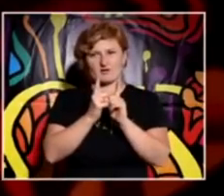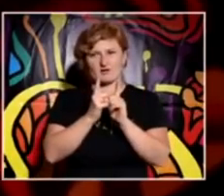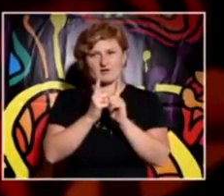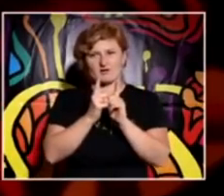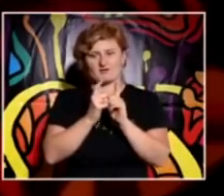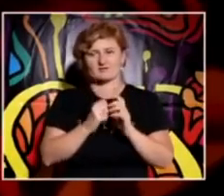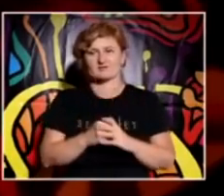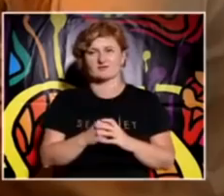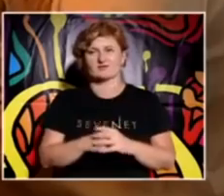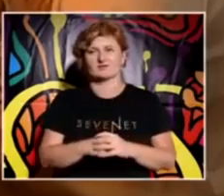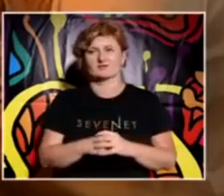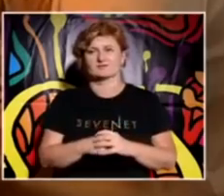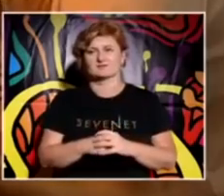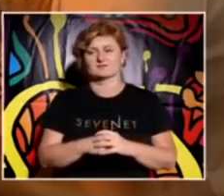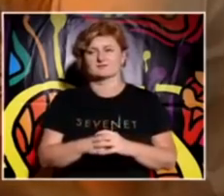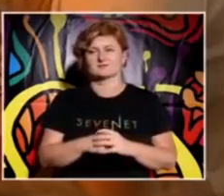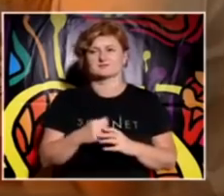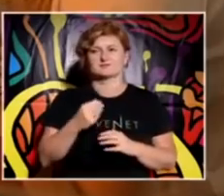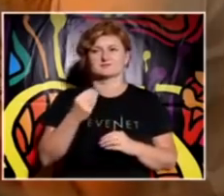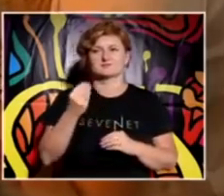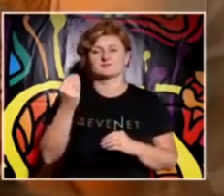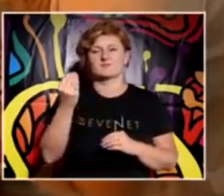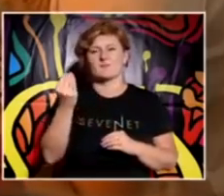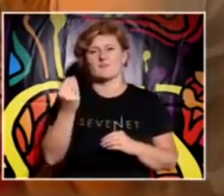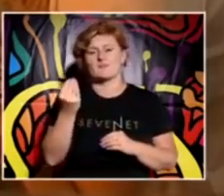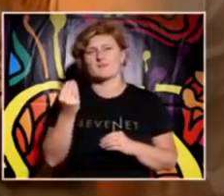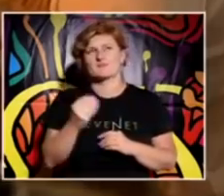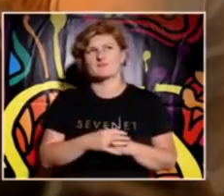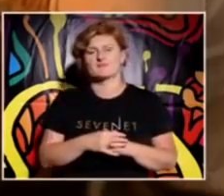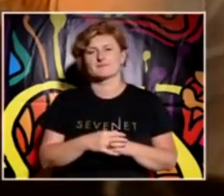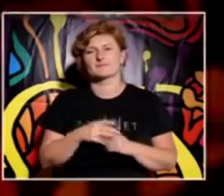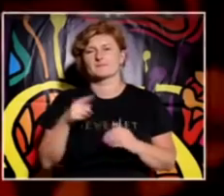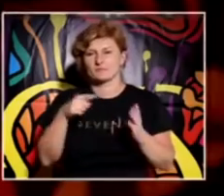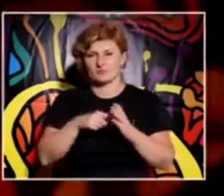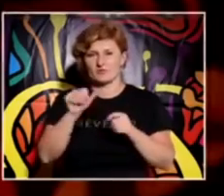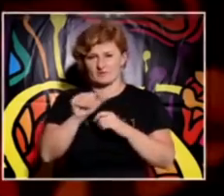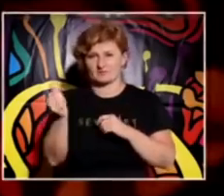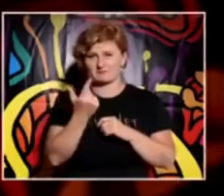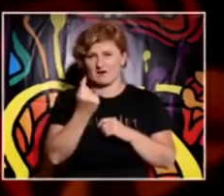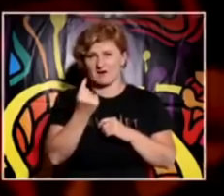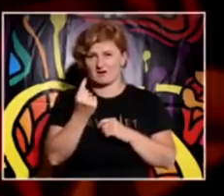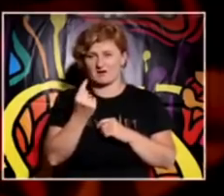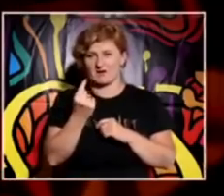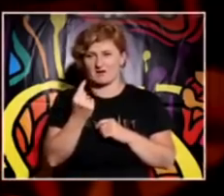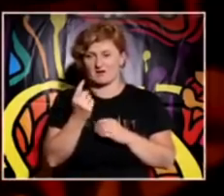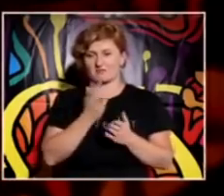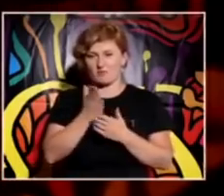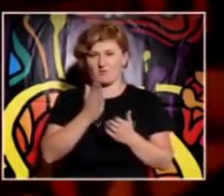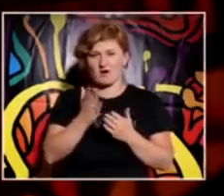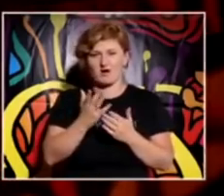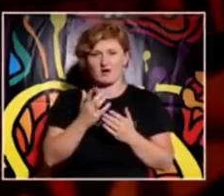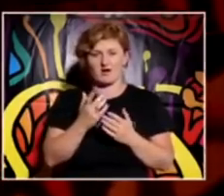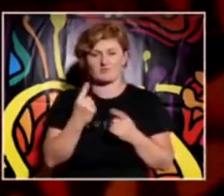nie patrzył poza najbliższymi, których wtedy poznaliśmy, że to, że jesteście w parze, pomagało też w takich chwilach kryzysowych,